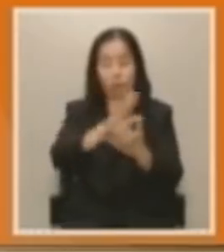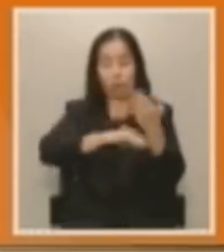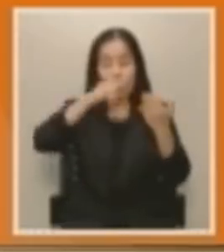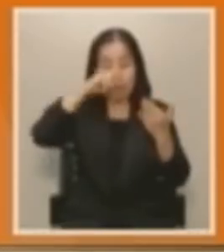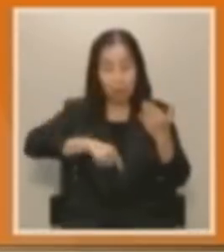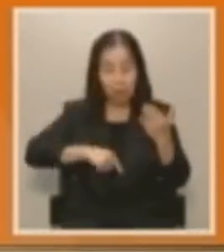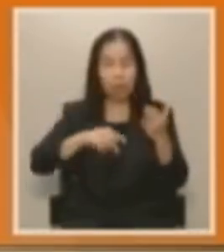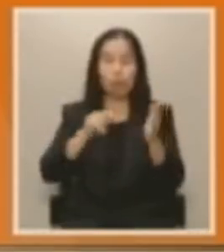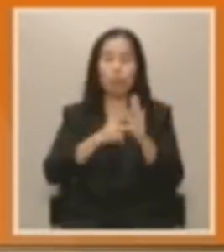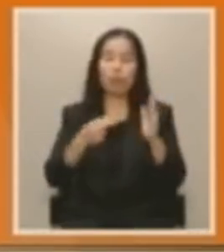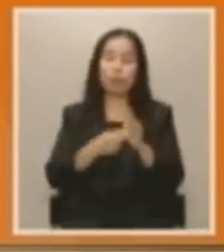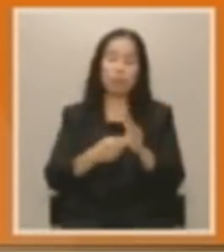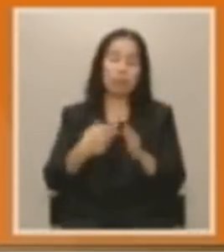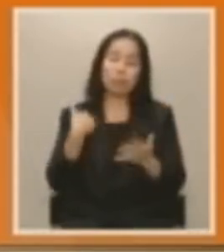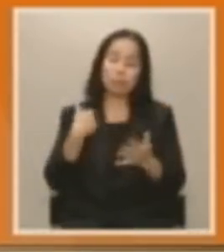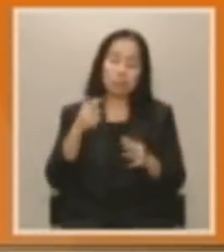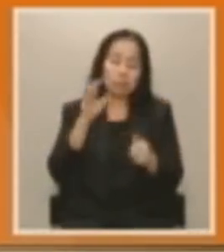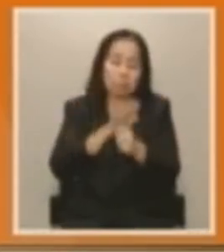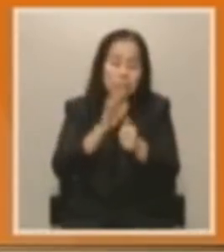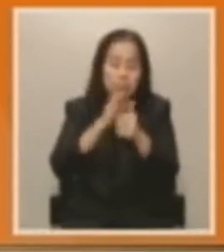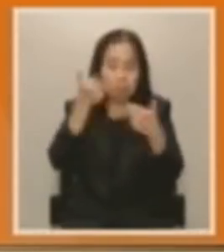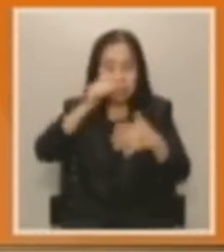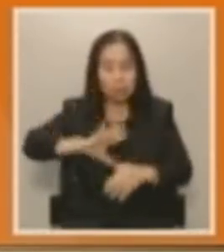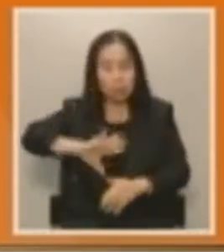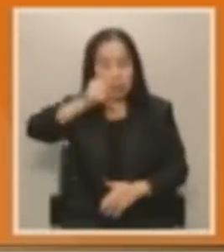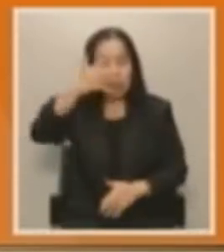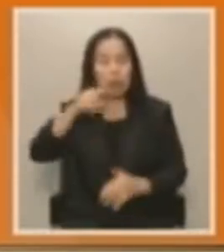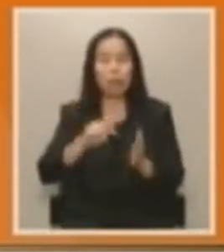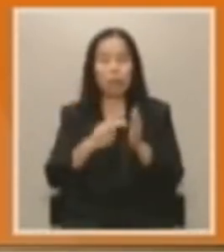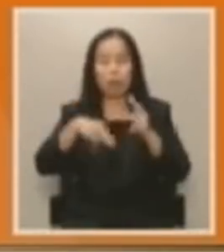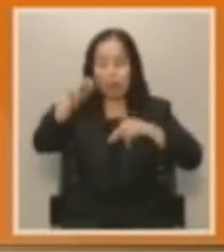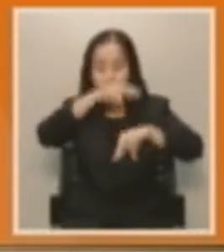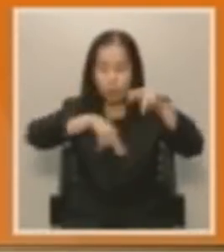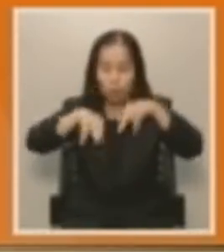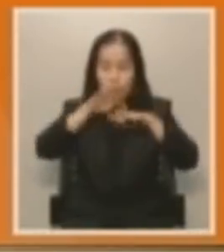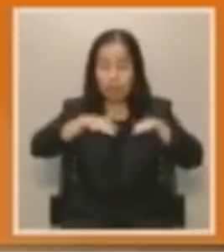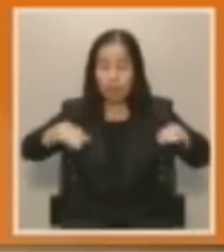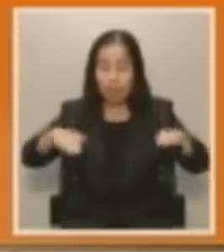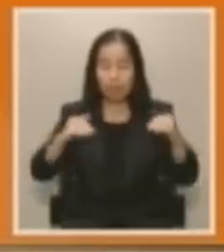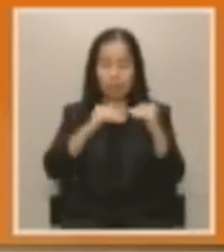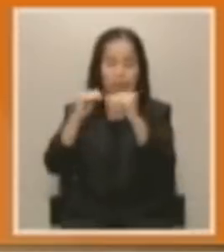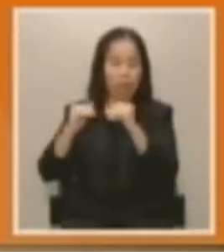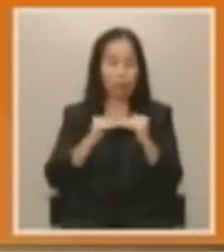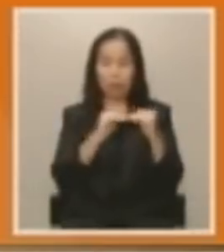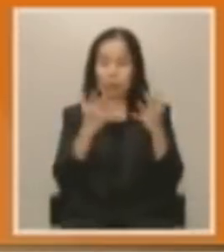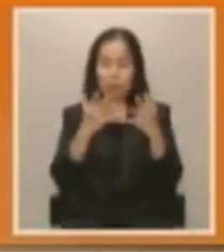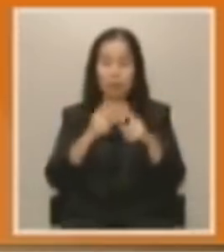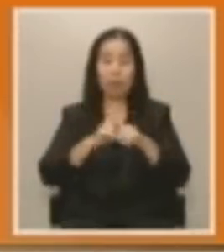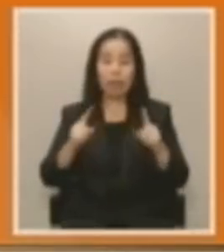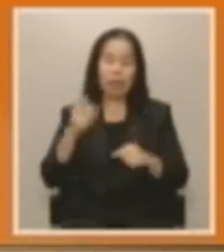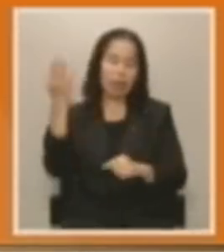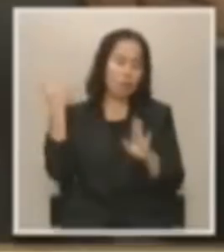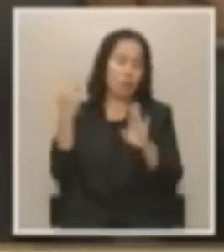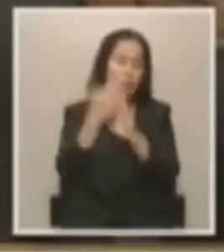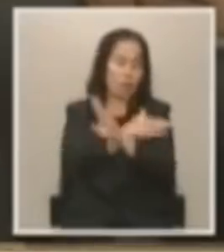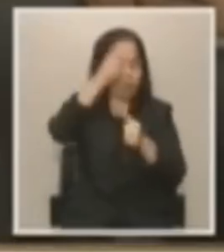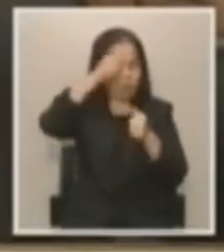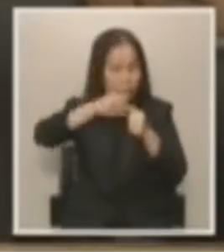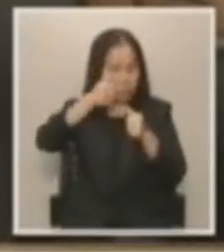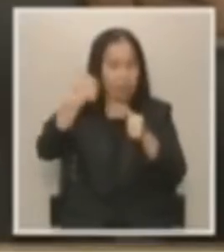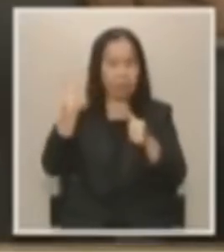ะเพราะท่านไม่ได้ดูแลเด็กทุกคนอย่างเสมอภาคจริงๆแบบที่ท่านได้แถลงเอาไว้ในคำแถลงนโยบาย